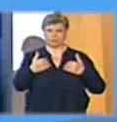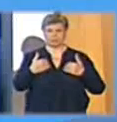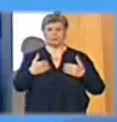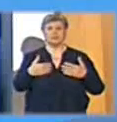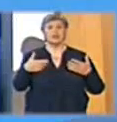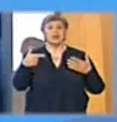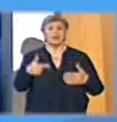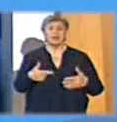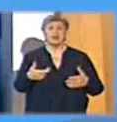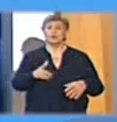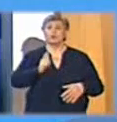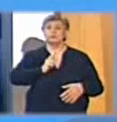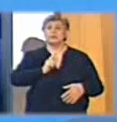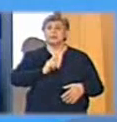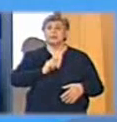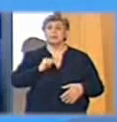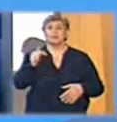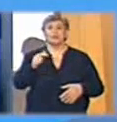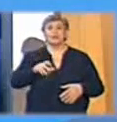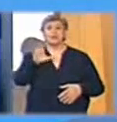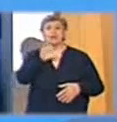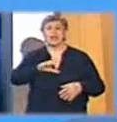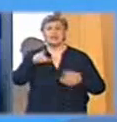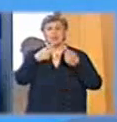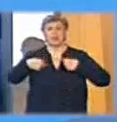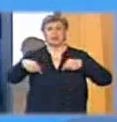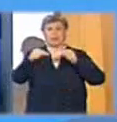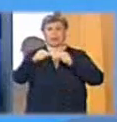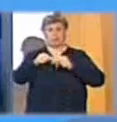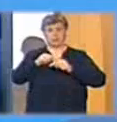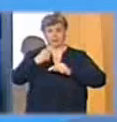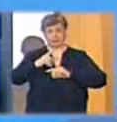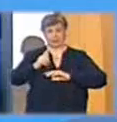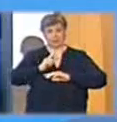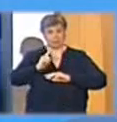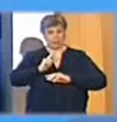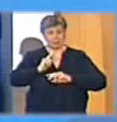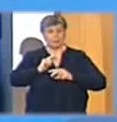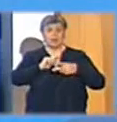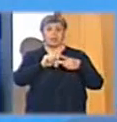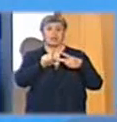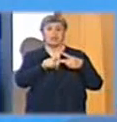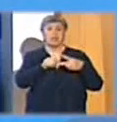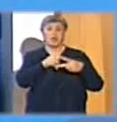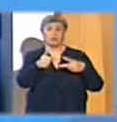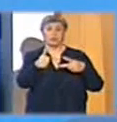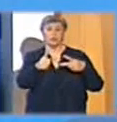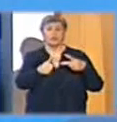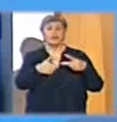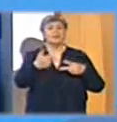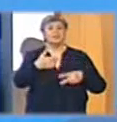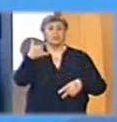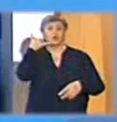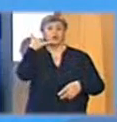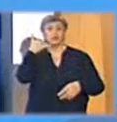λοιπόν στο Euro Working Group προκειμένου να κλείσει η αξιολόγηση δεν θα συμπεριληφθεί το θέμα του 5%,